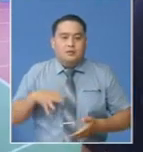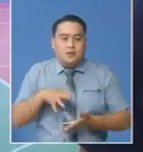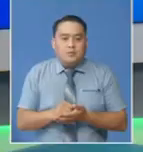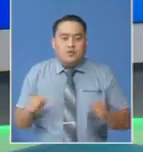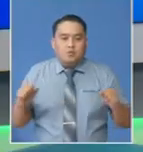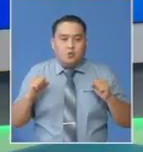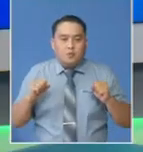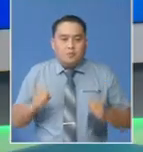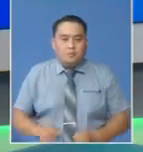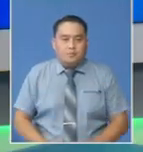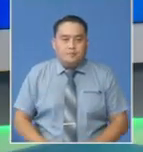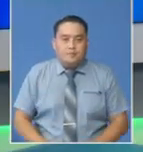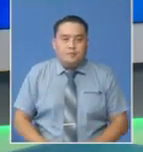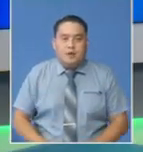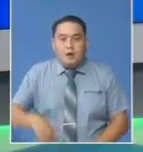спортом.